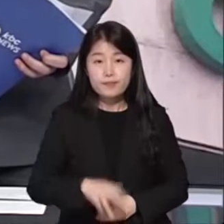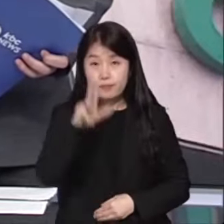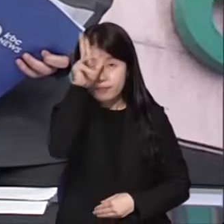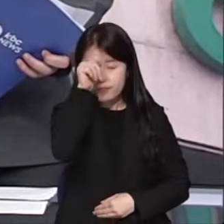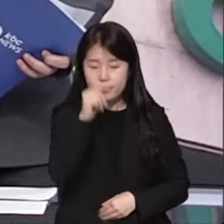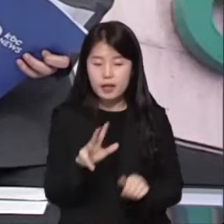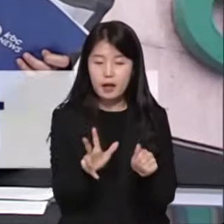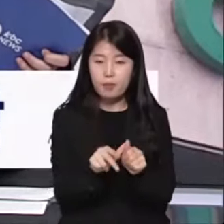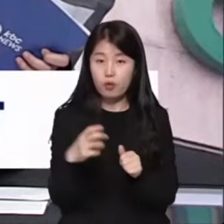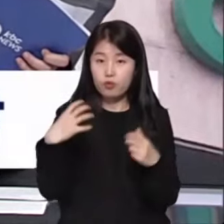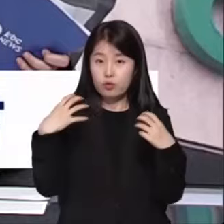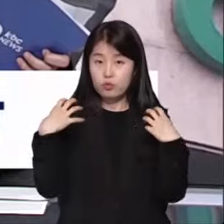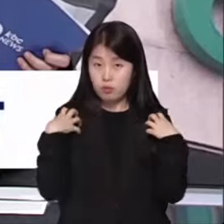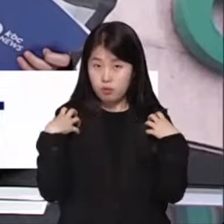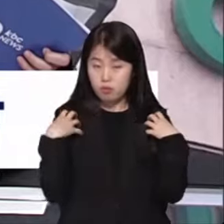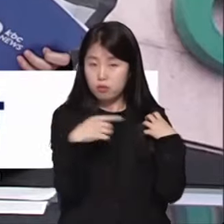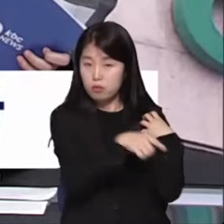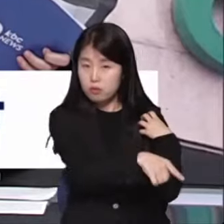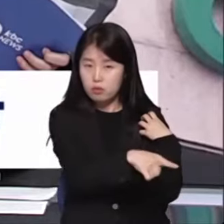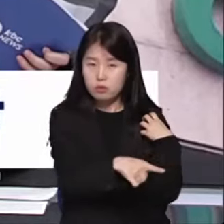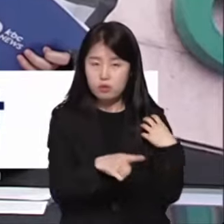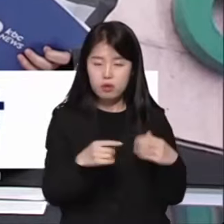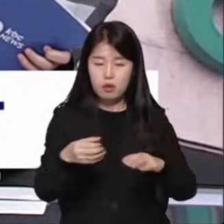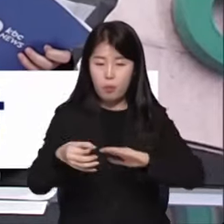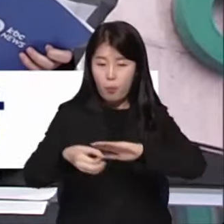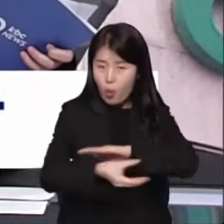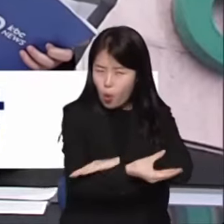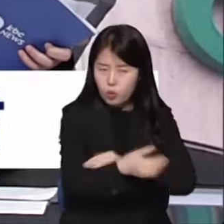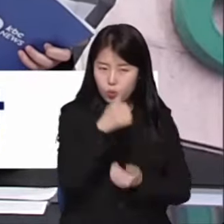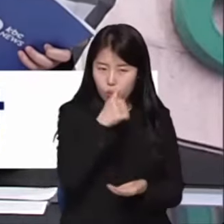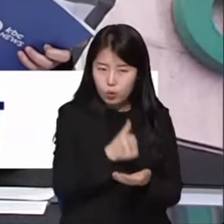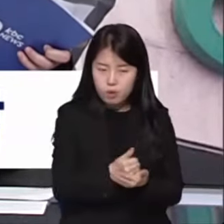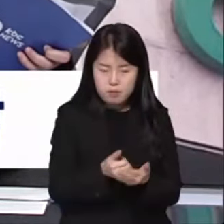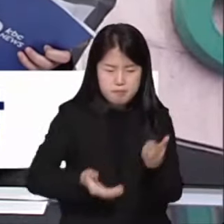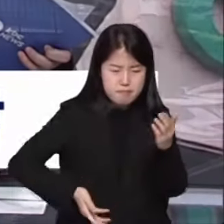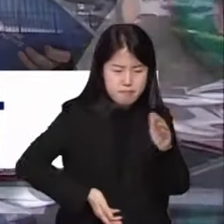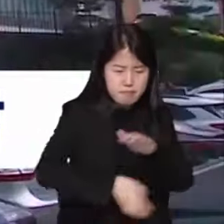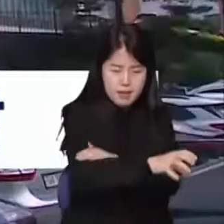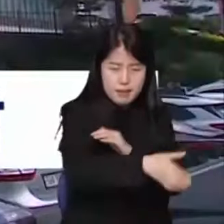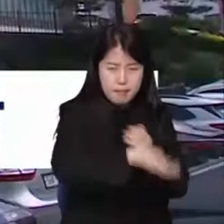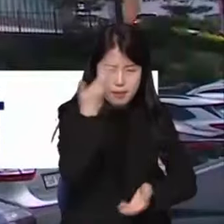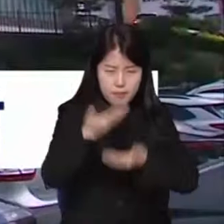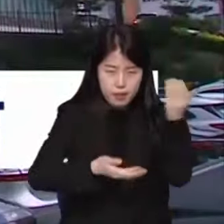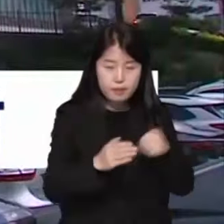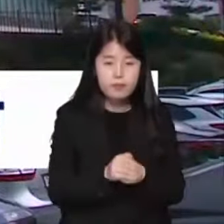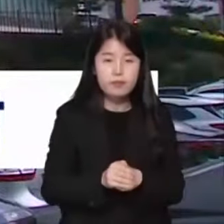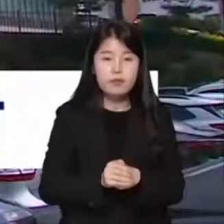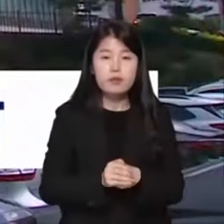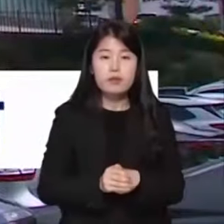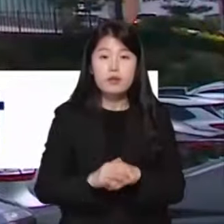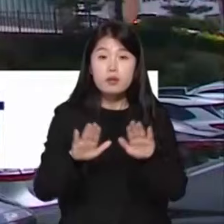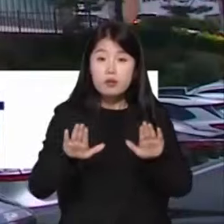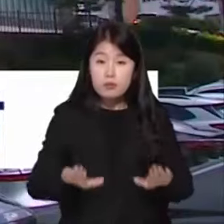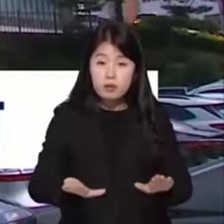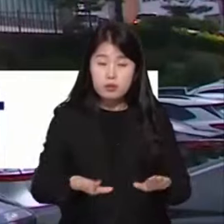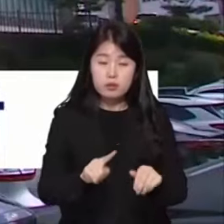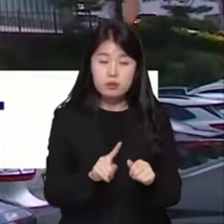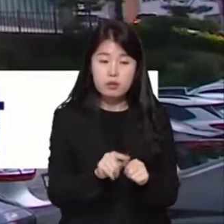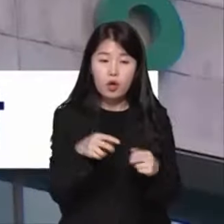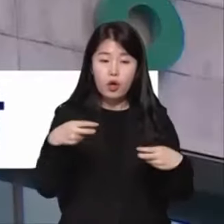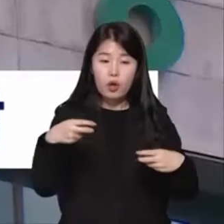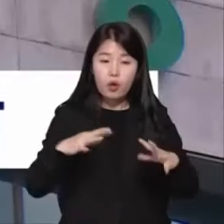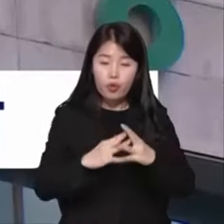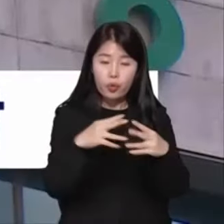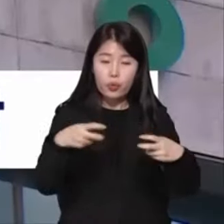경찰이 함평군청을 뇌물수수 혐의로 압수수색했습니다. 전남경찰청 반부패수사대는 함평군 건설교통과